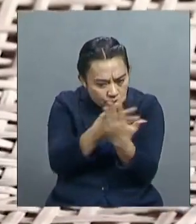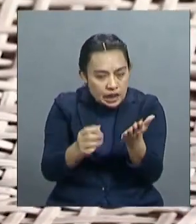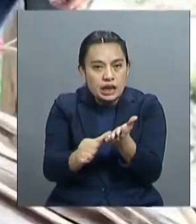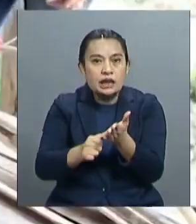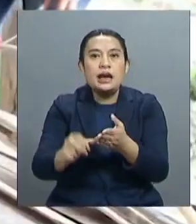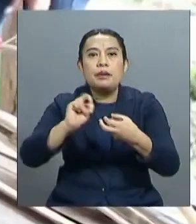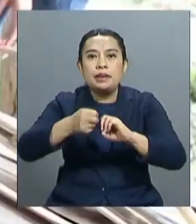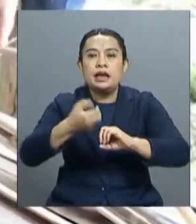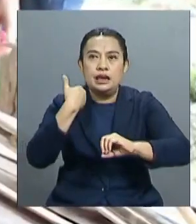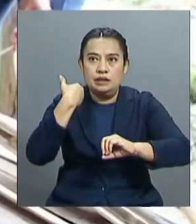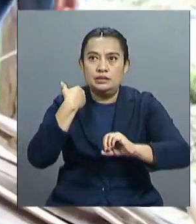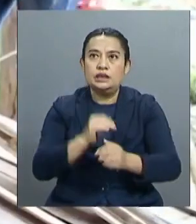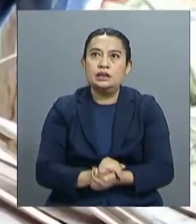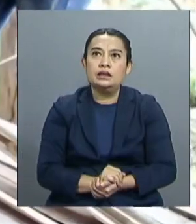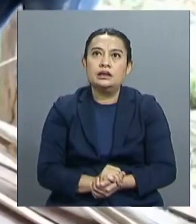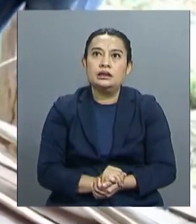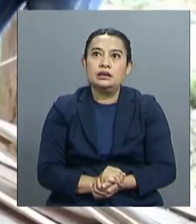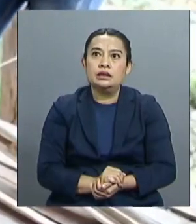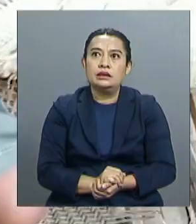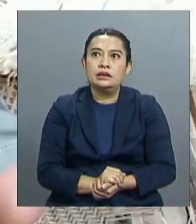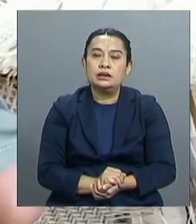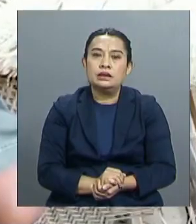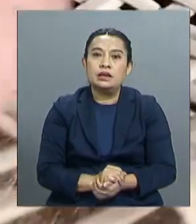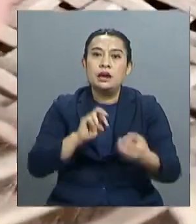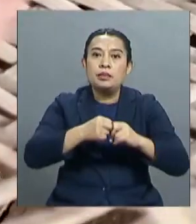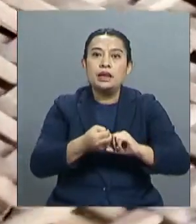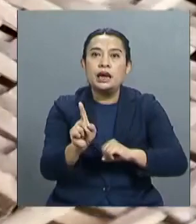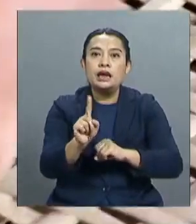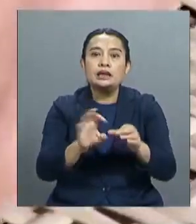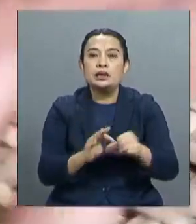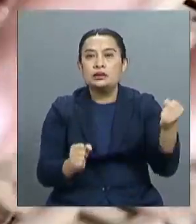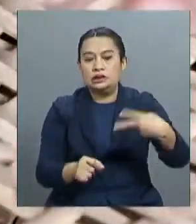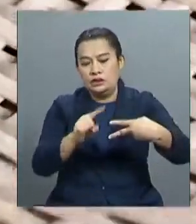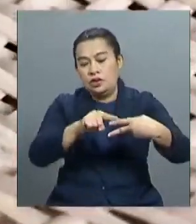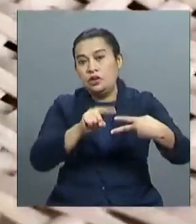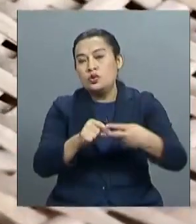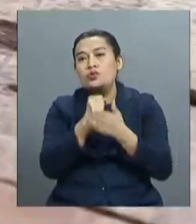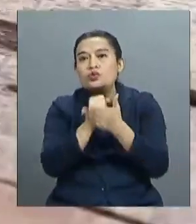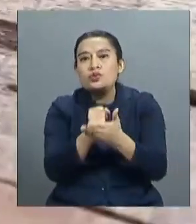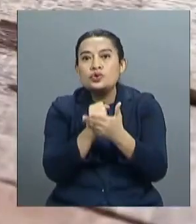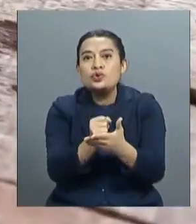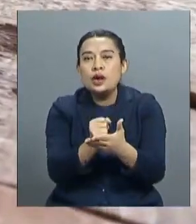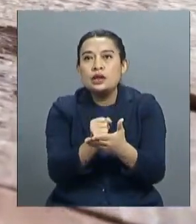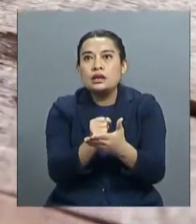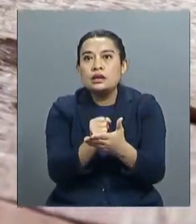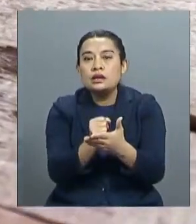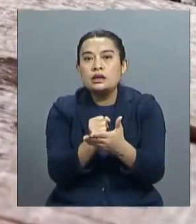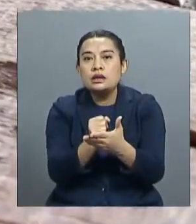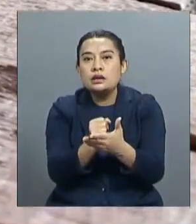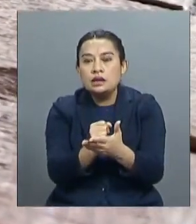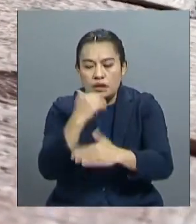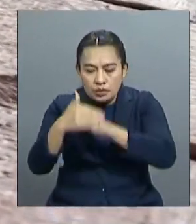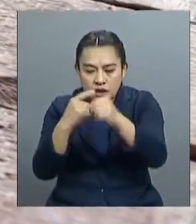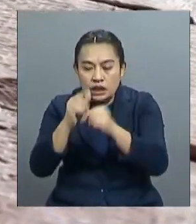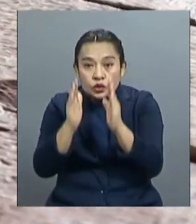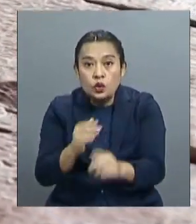ยการเชื่อมร้อยของปัญหาทั้ง2ประเด็นโดยการส่งเสริมภูมิปัญญาจากคนรุ่นเก่าในพื้นที่ที่จ